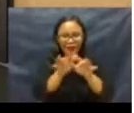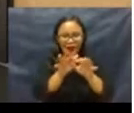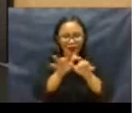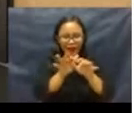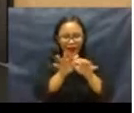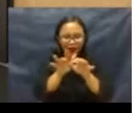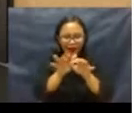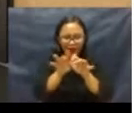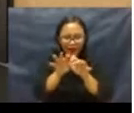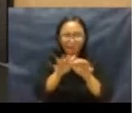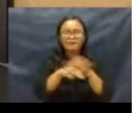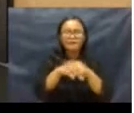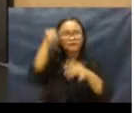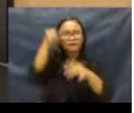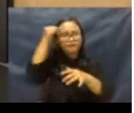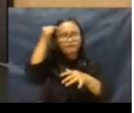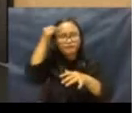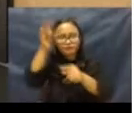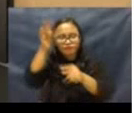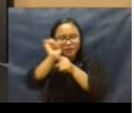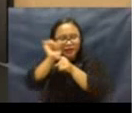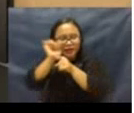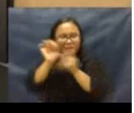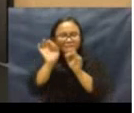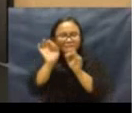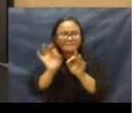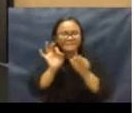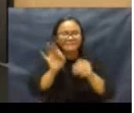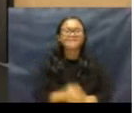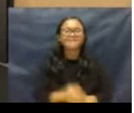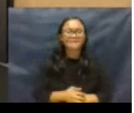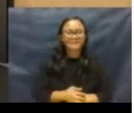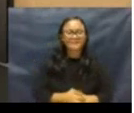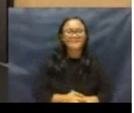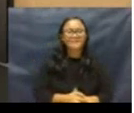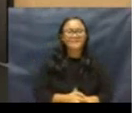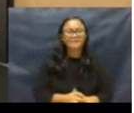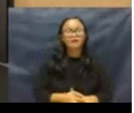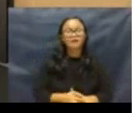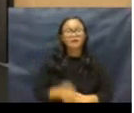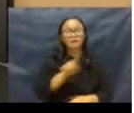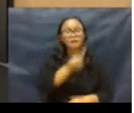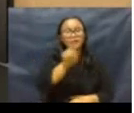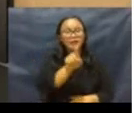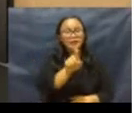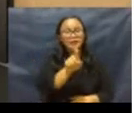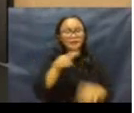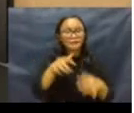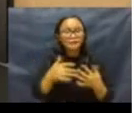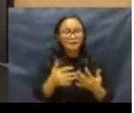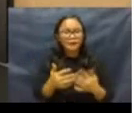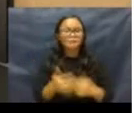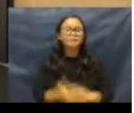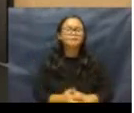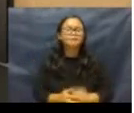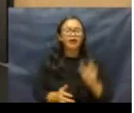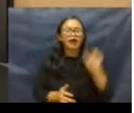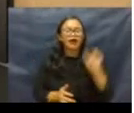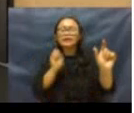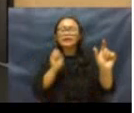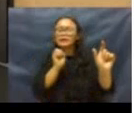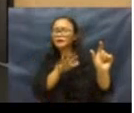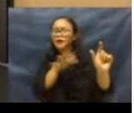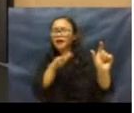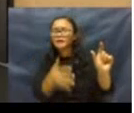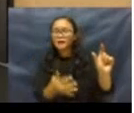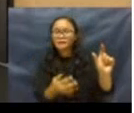mengasah otak ya Bapak Ibu ya. Oke, sekarang saya akan berikan pertanyaannya. Ini dia pertanyaannya tebak kata kita di siang